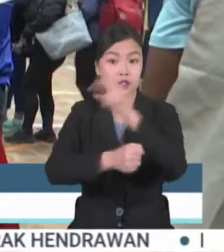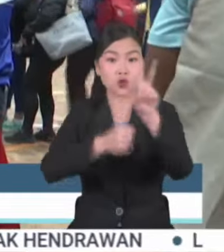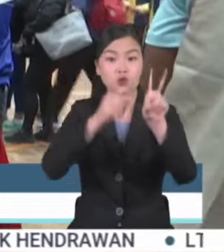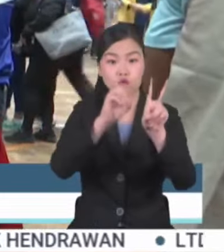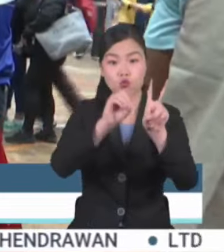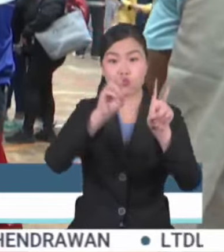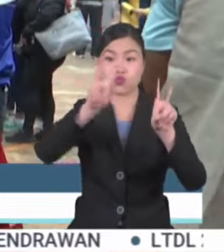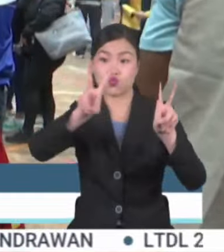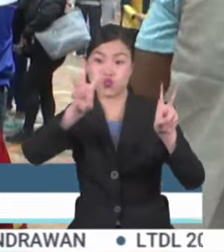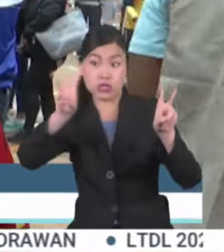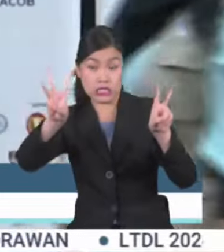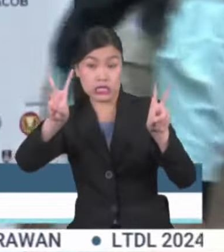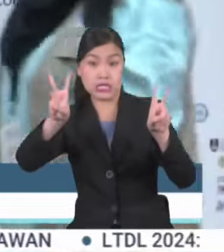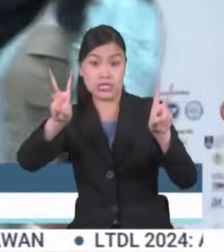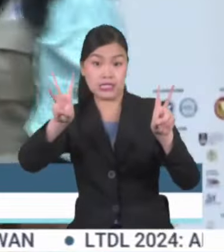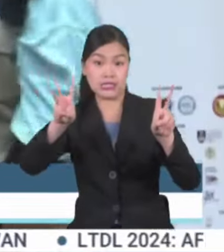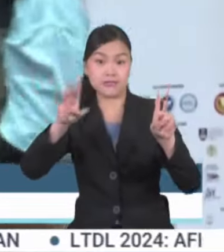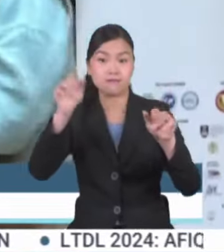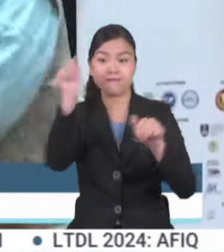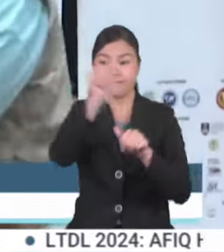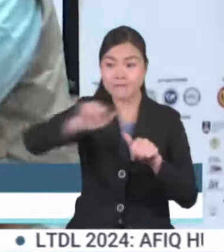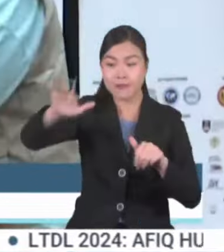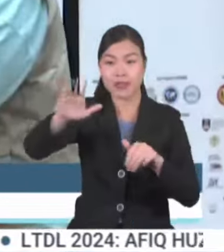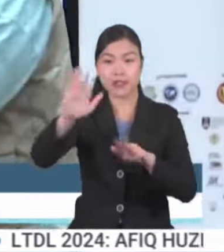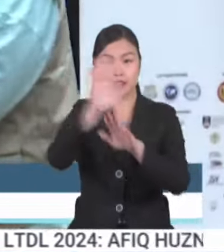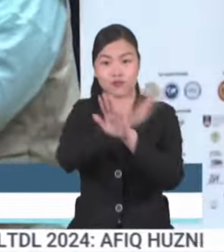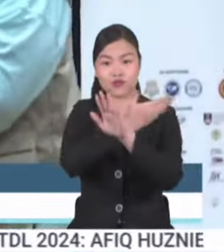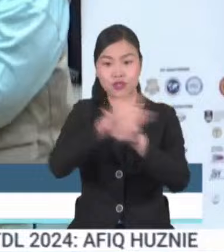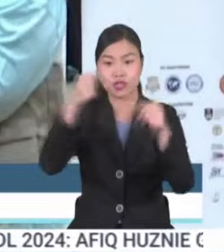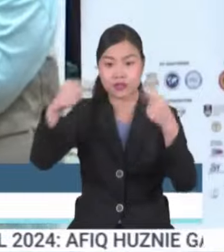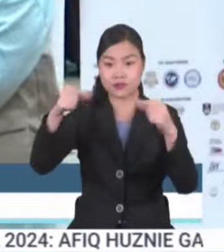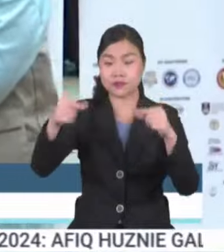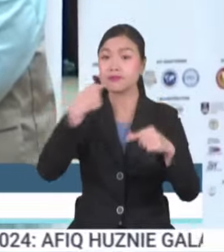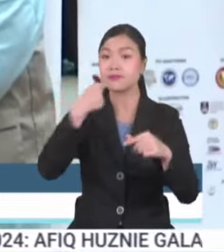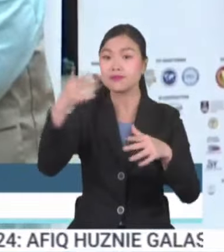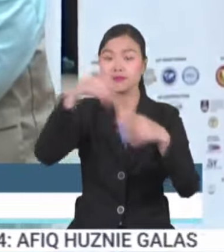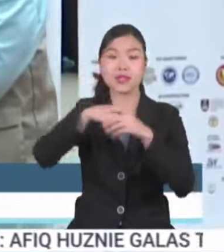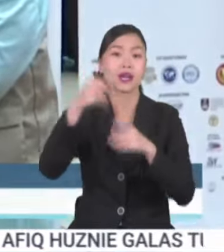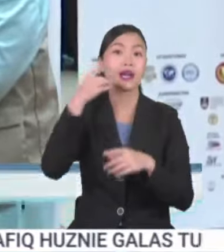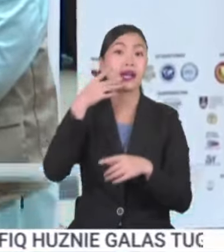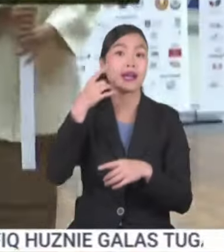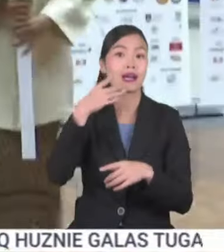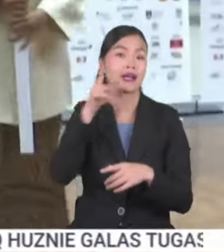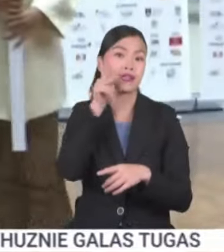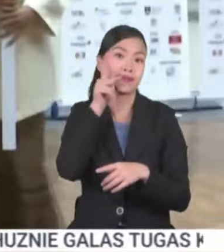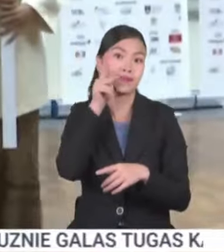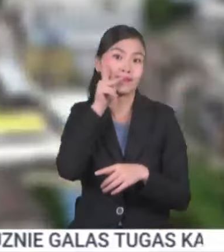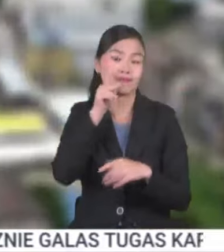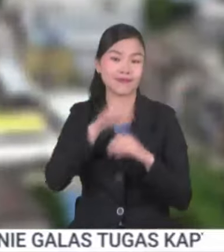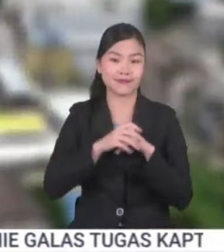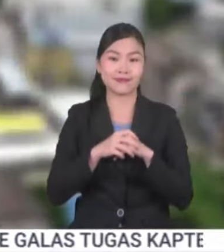2026 Asia Music Games. Beliau berkata demikian di Alostar.